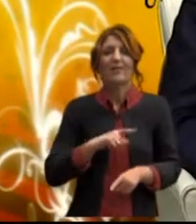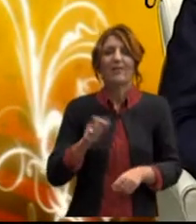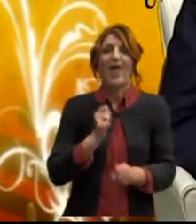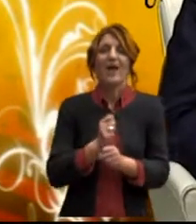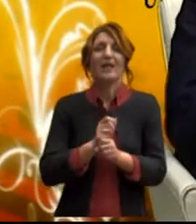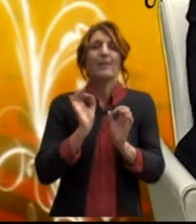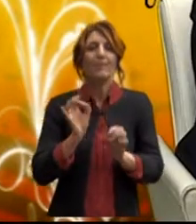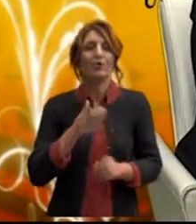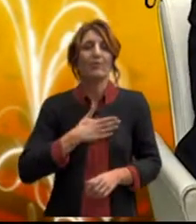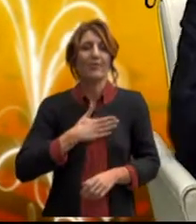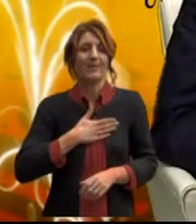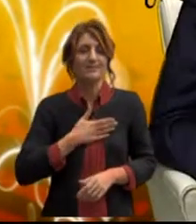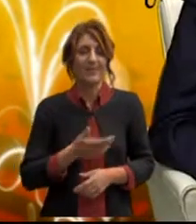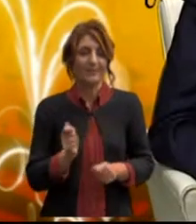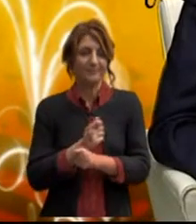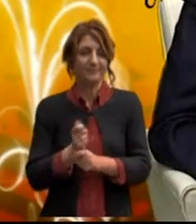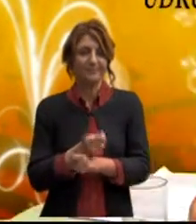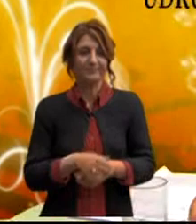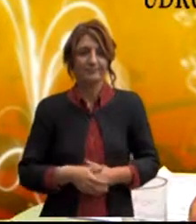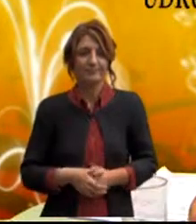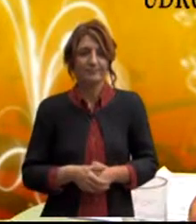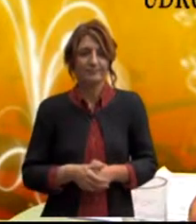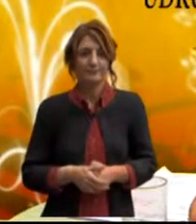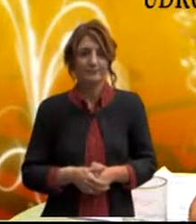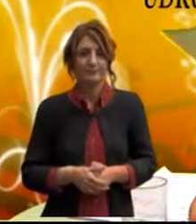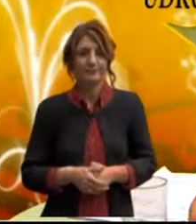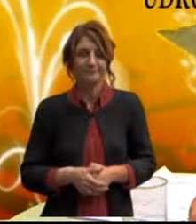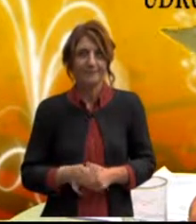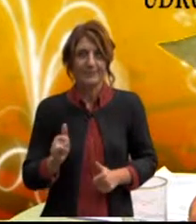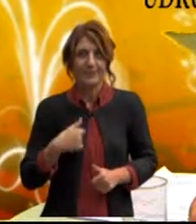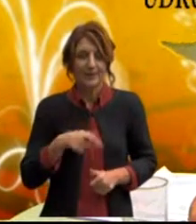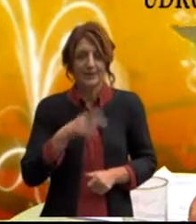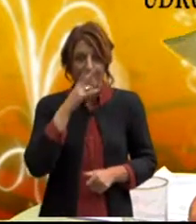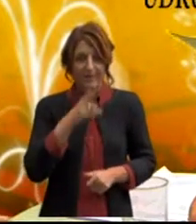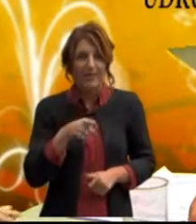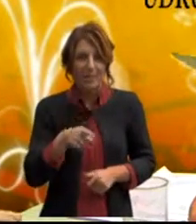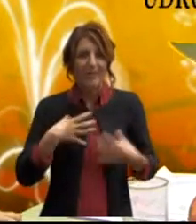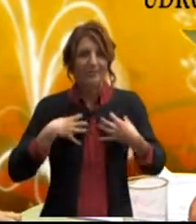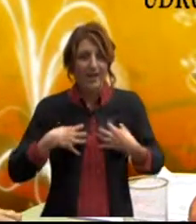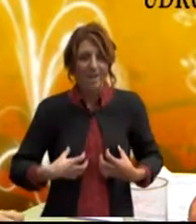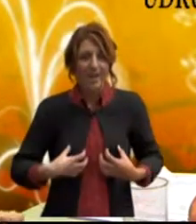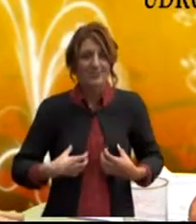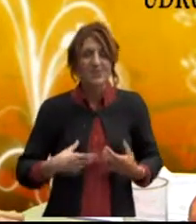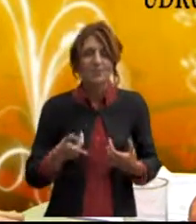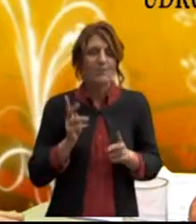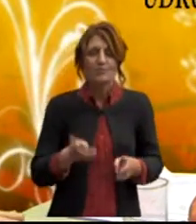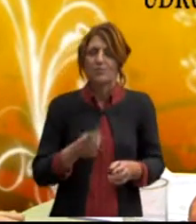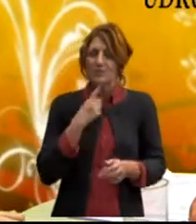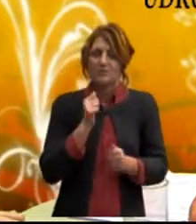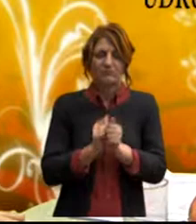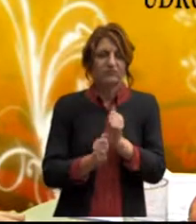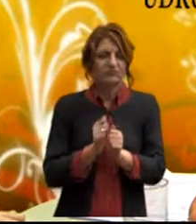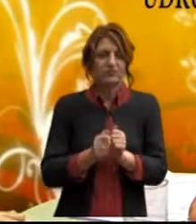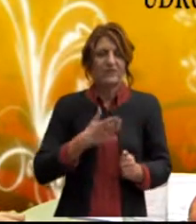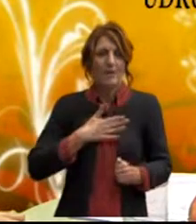sebi. Da, ali ono što ja samo vidim kako ta depresija još može biti katastrofalna za moj